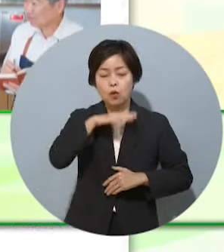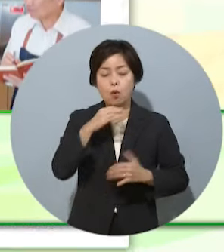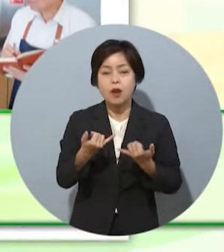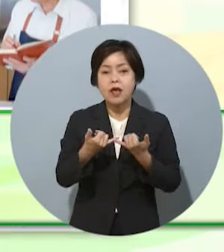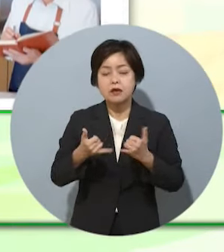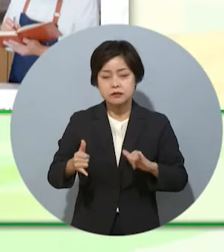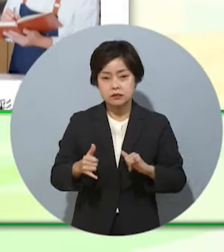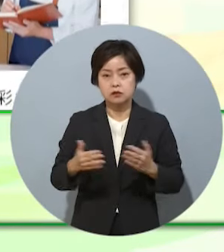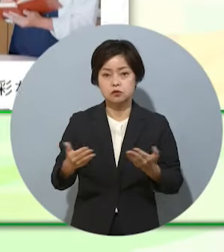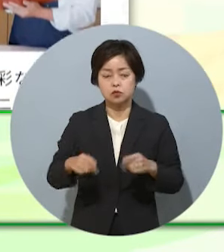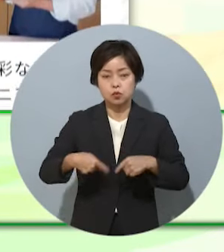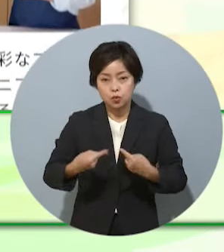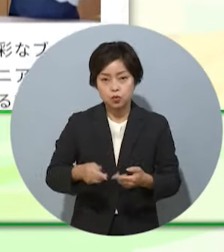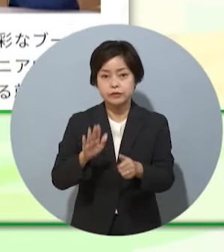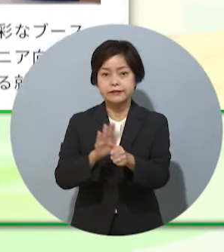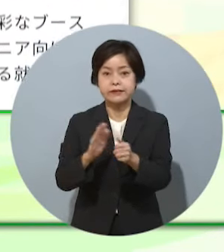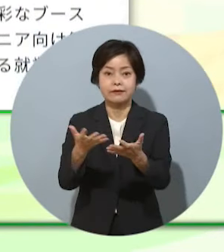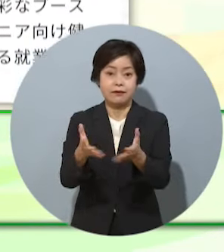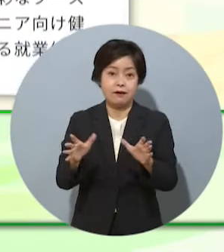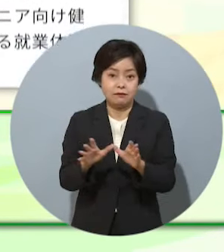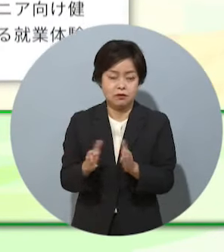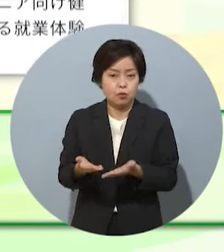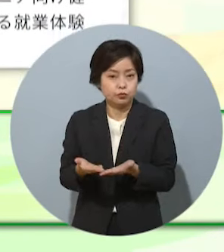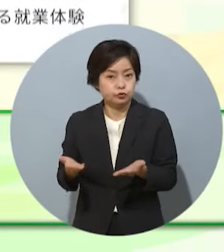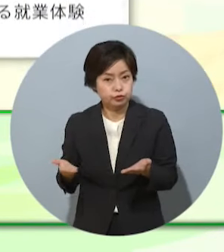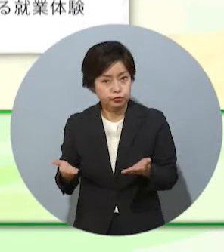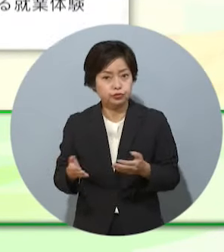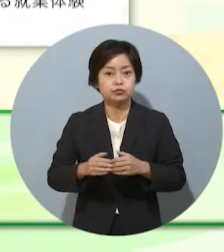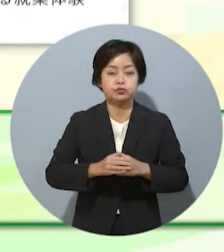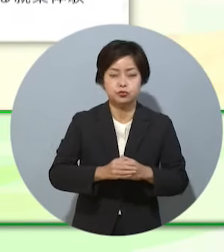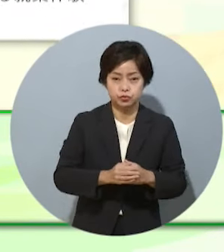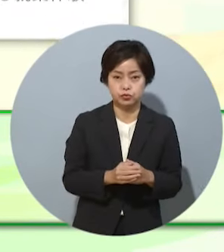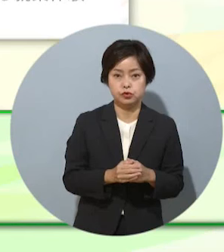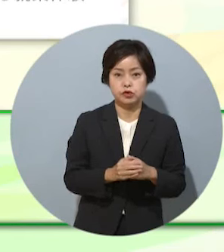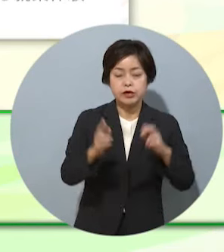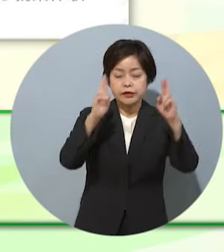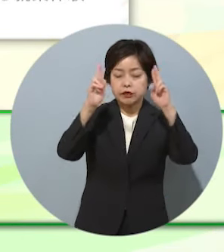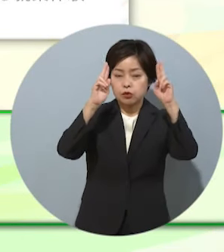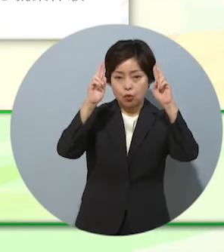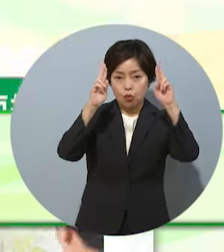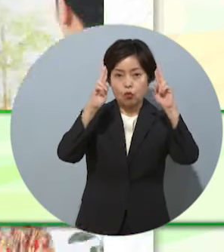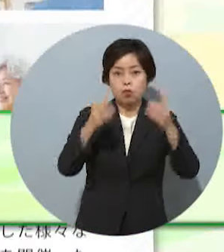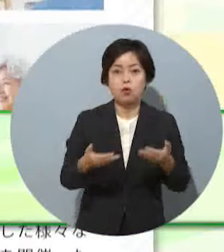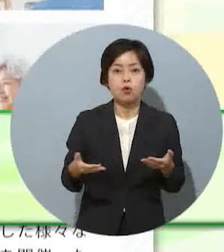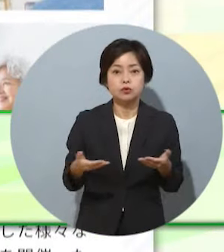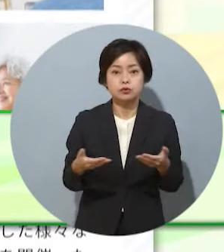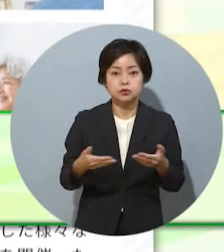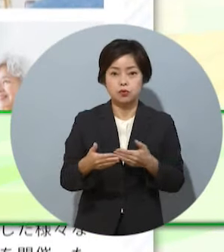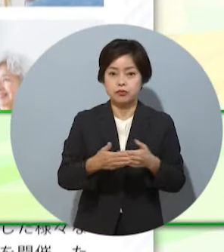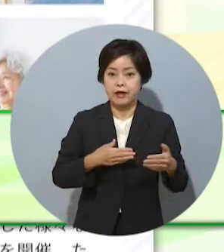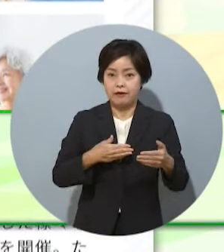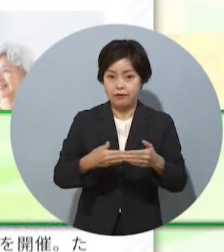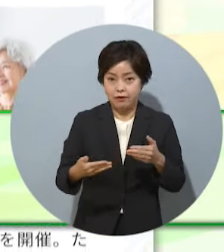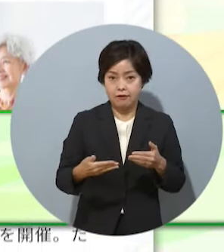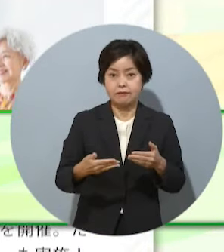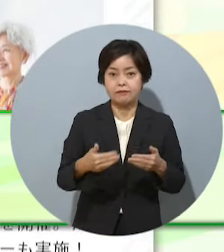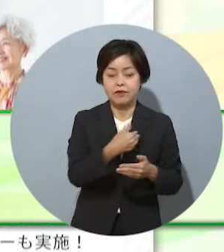の支援機関によるブースの出展、企業による就業体験コ